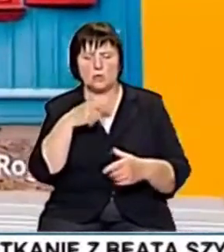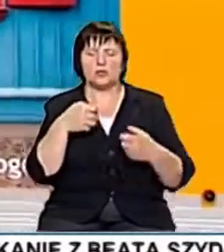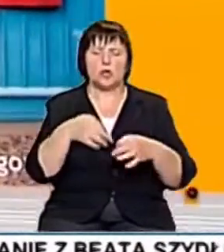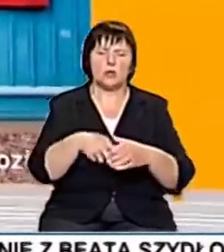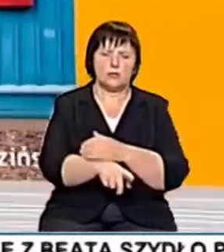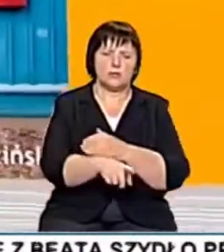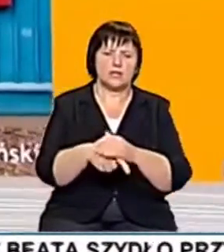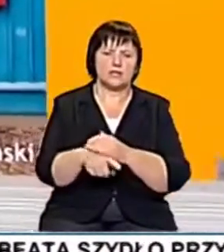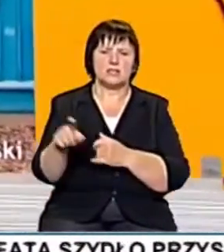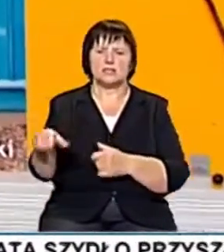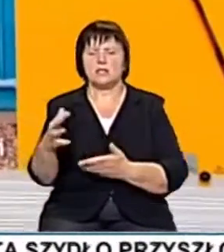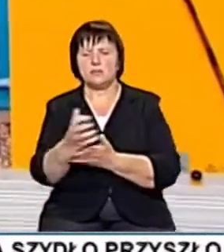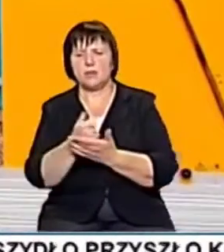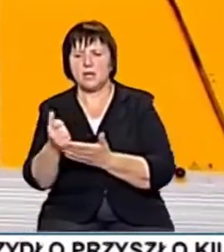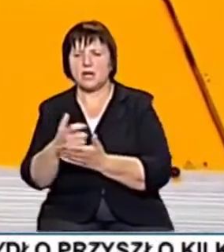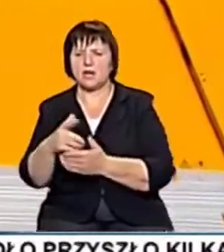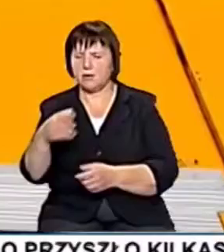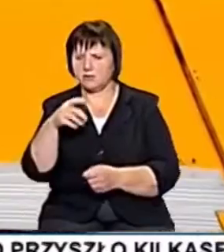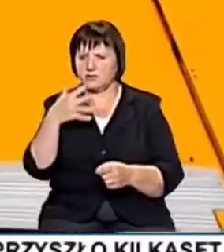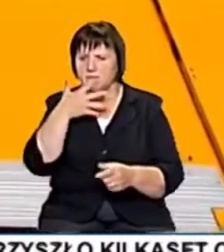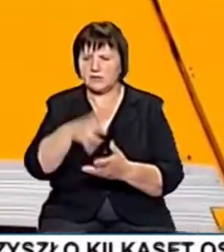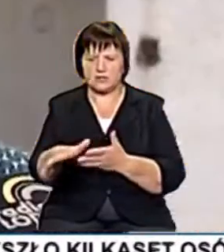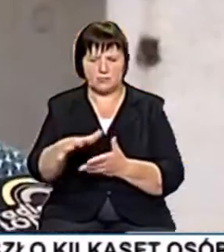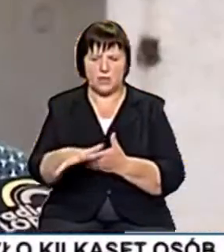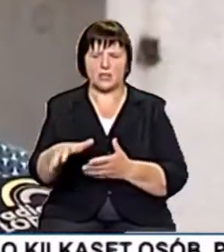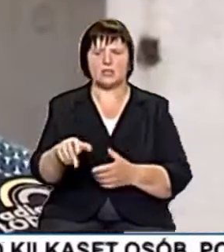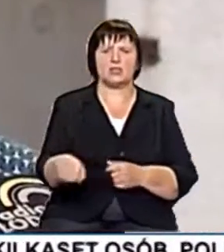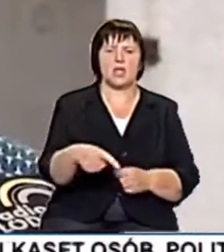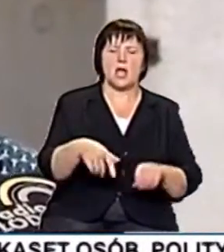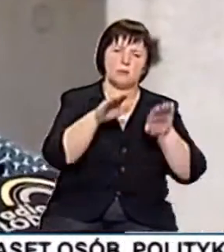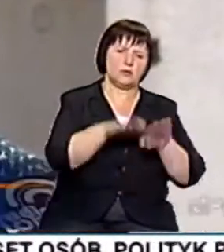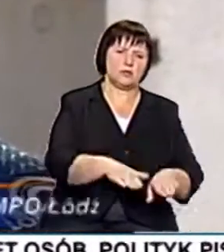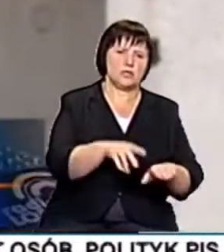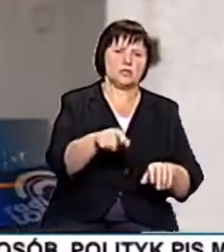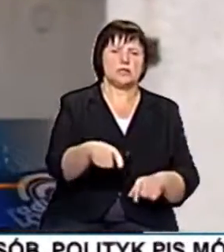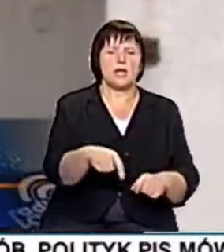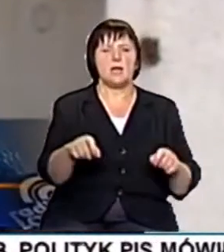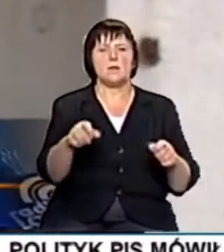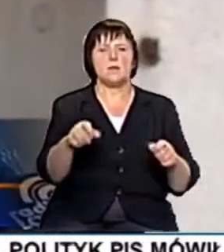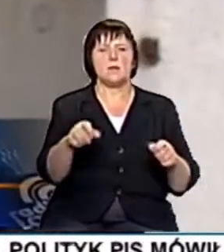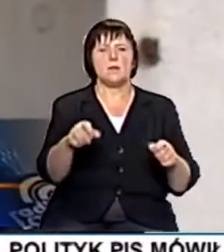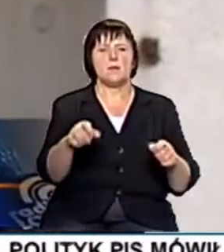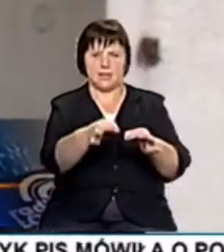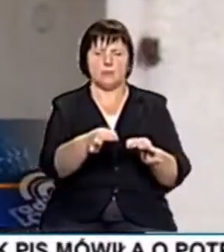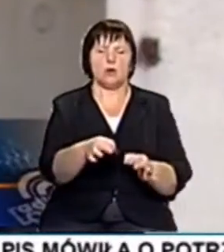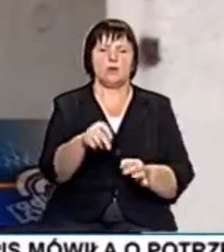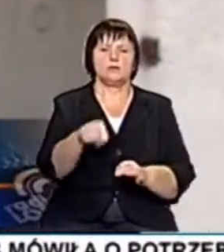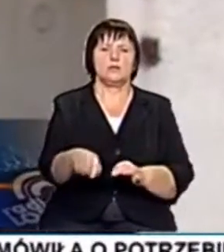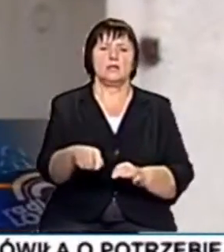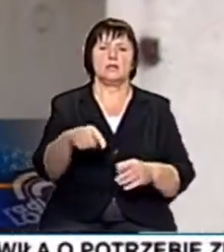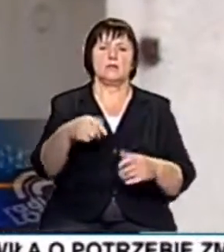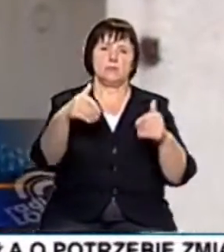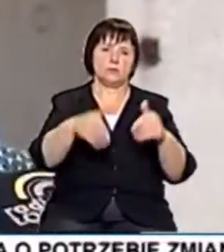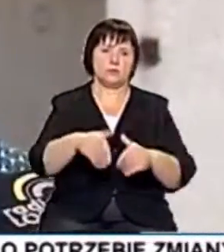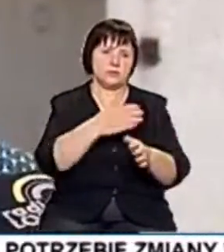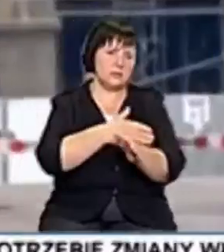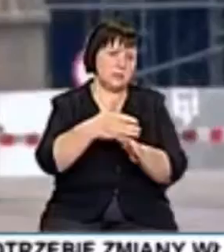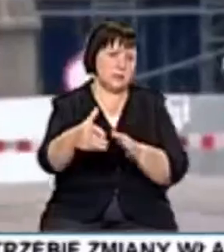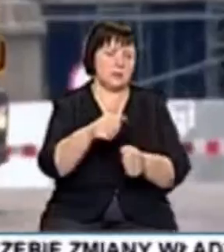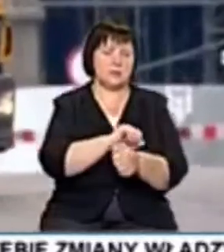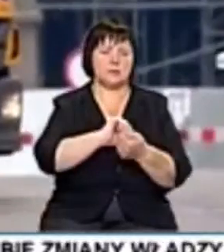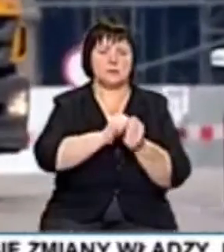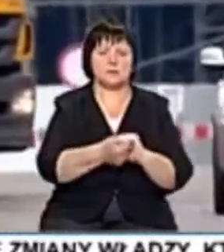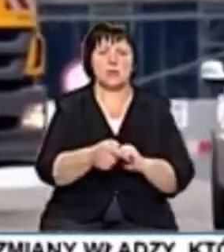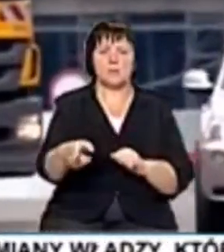samochodzie zbierającym odpady. Z poprzedniej edycji udało nam się pozostawić zdjęcia na samochodach, także te zdjęcia nadal istnieją.